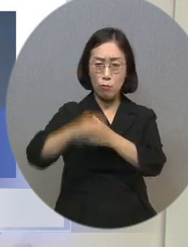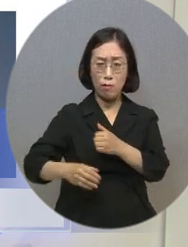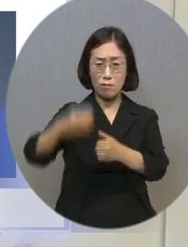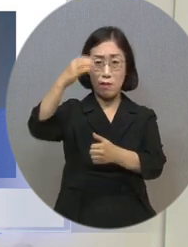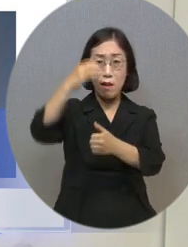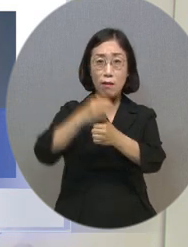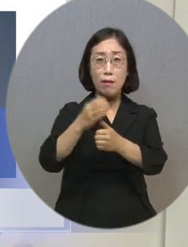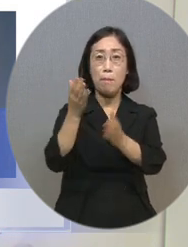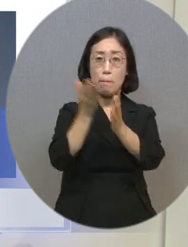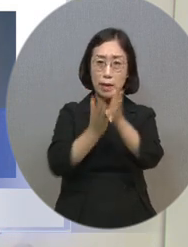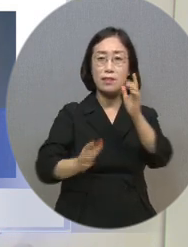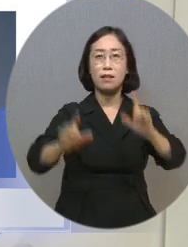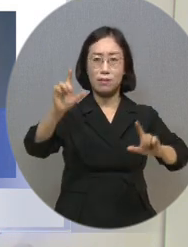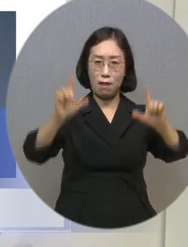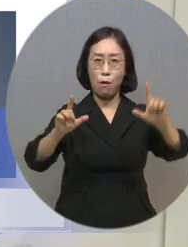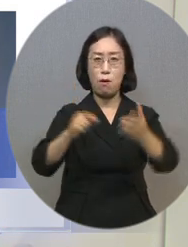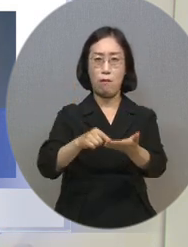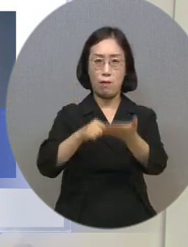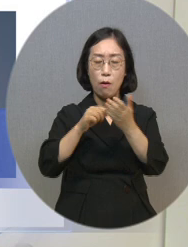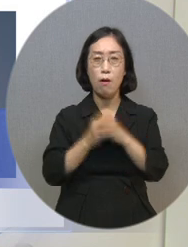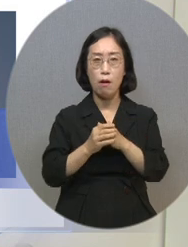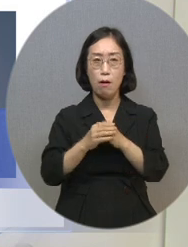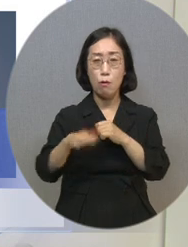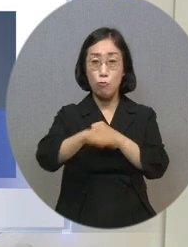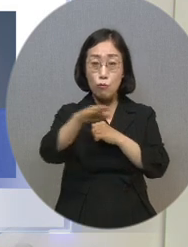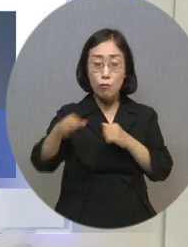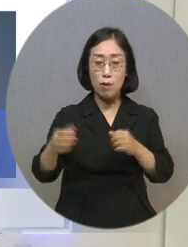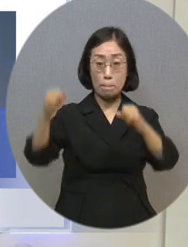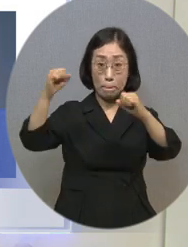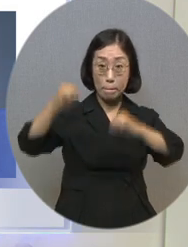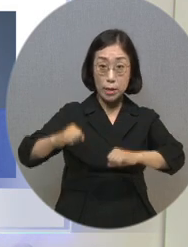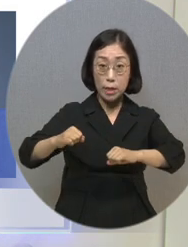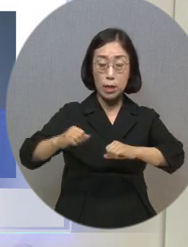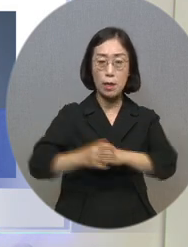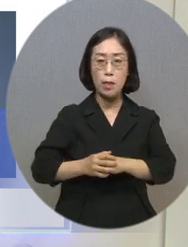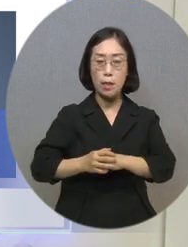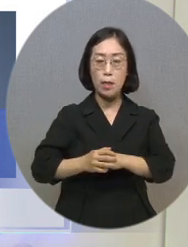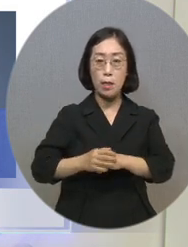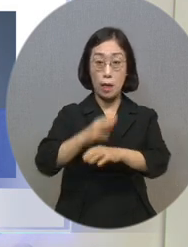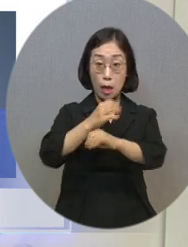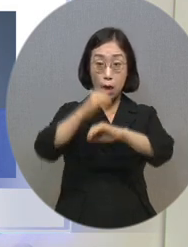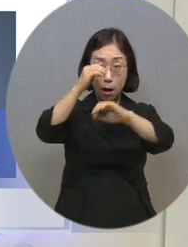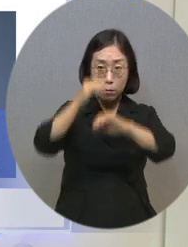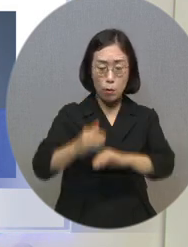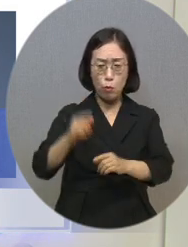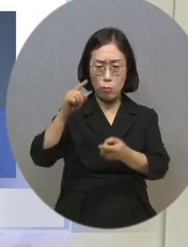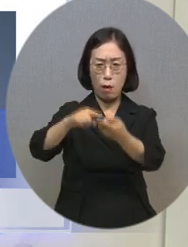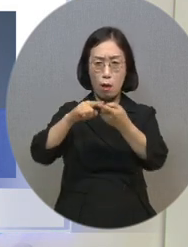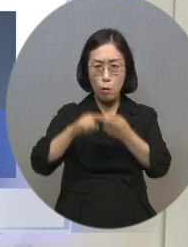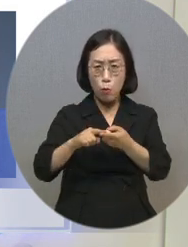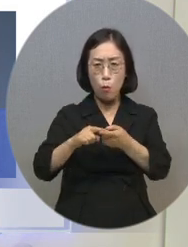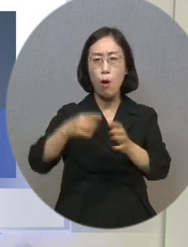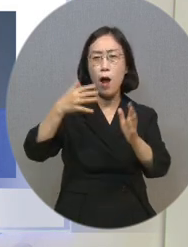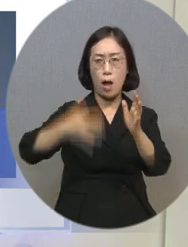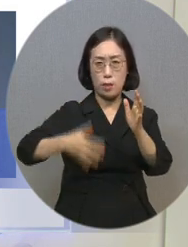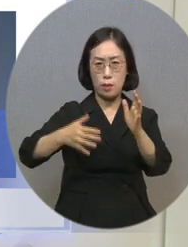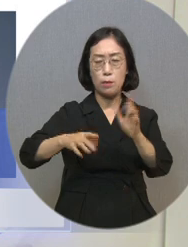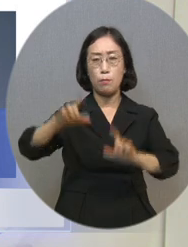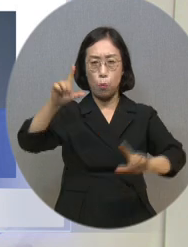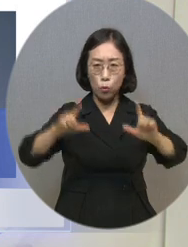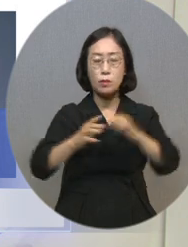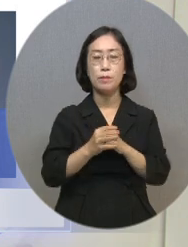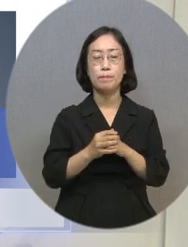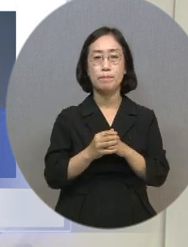걸맞지 않은 상황 그리고 우리나라가 비준한 노동 협약 기준을 지켜할 의무를 다하지 않는 상황이 국내에서